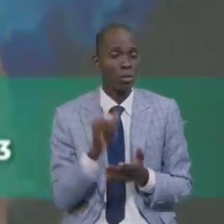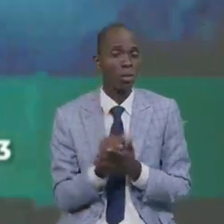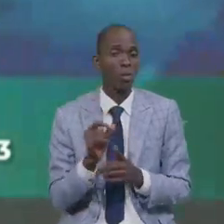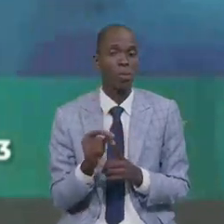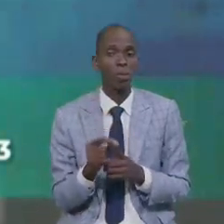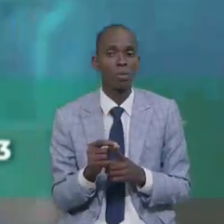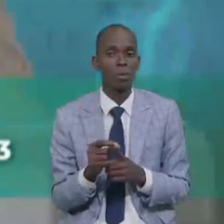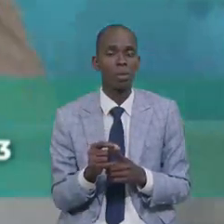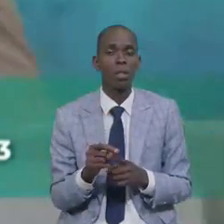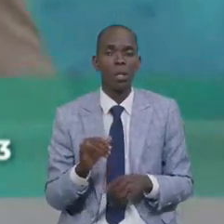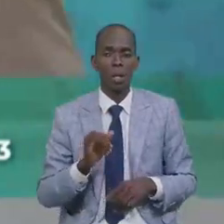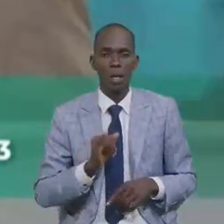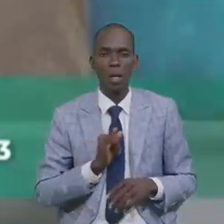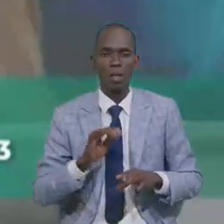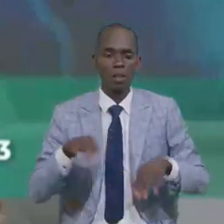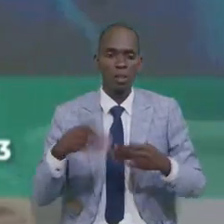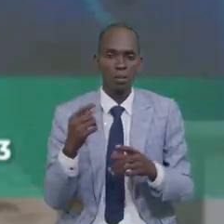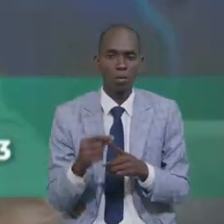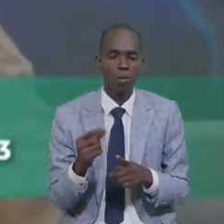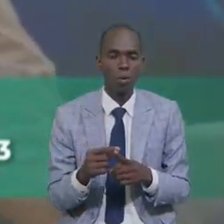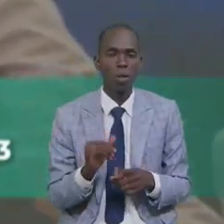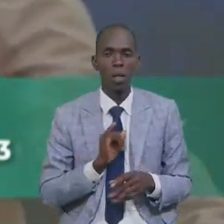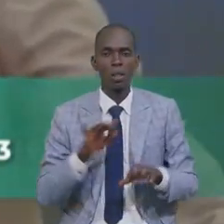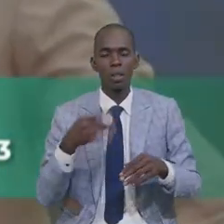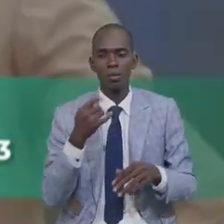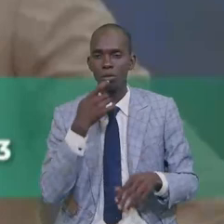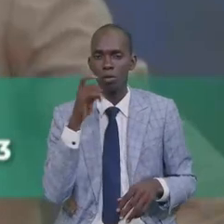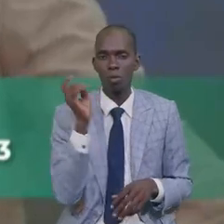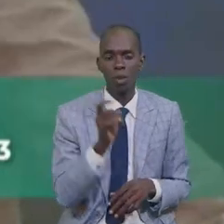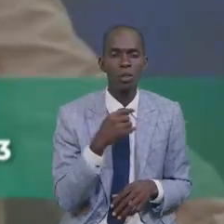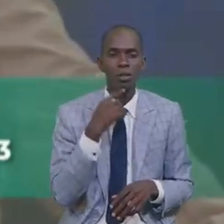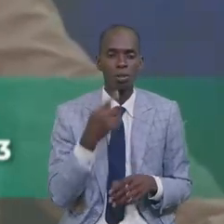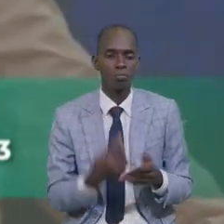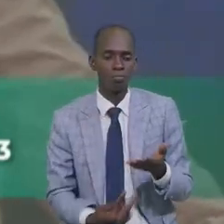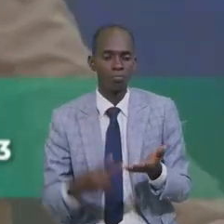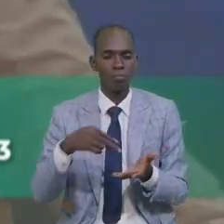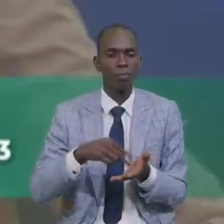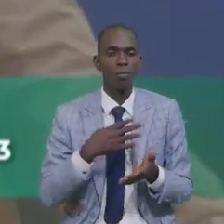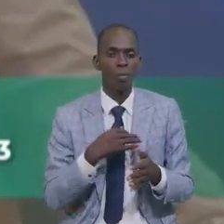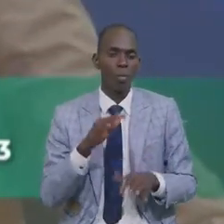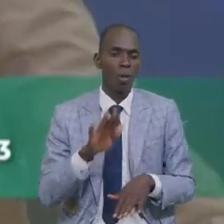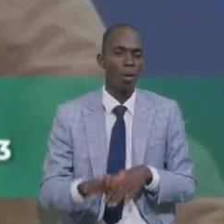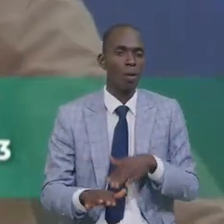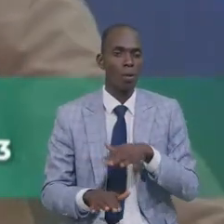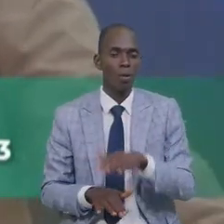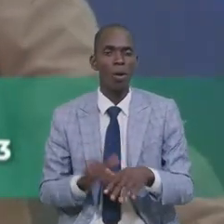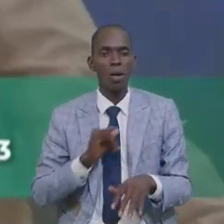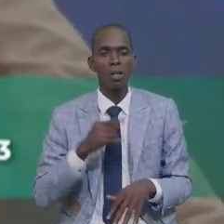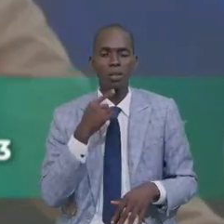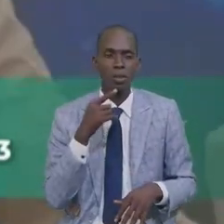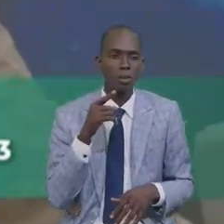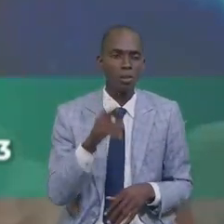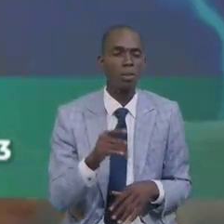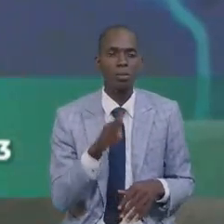Moi, je dis la parole, je donne le commandement, je leur dis, levez-vous et marchez, je leur